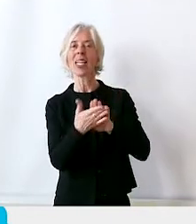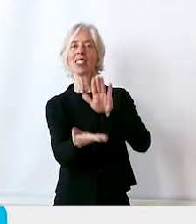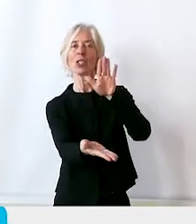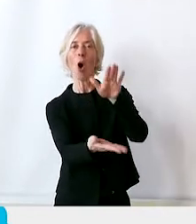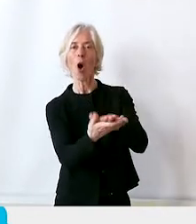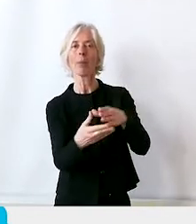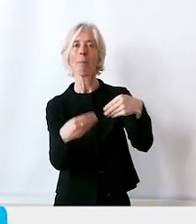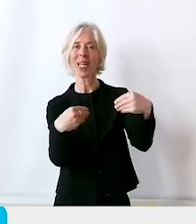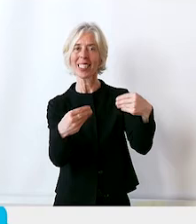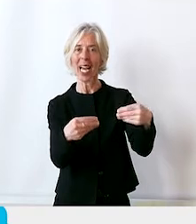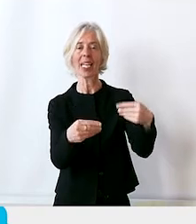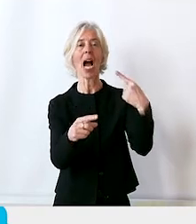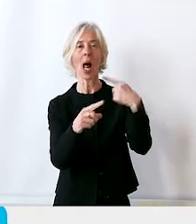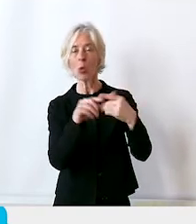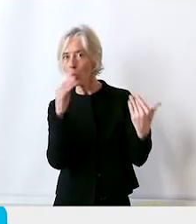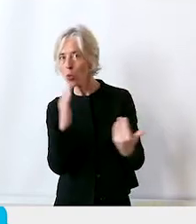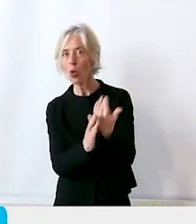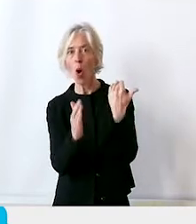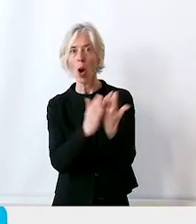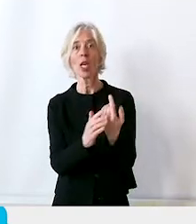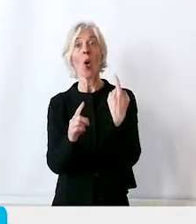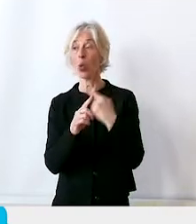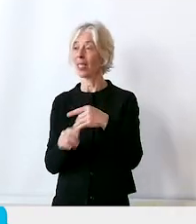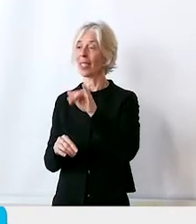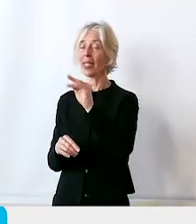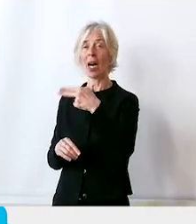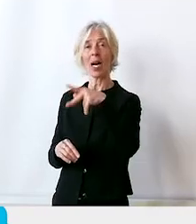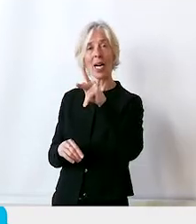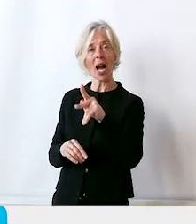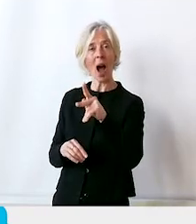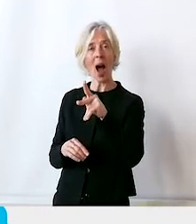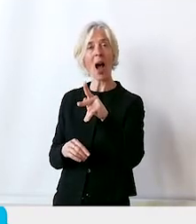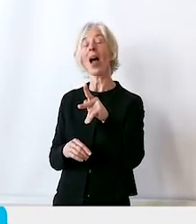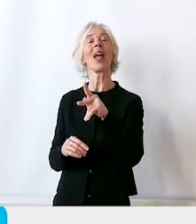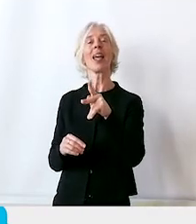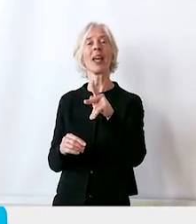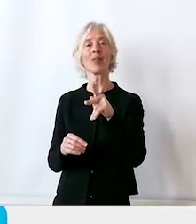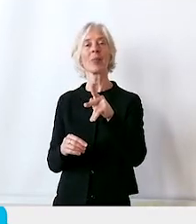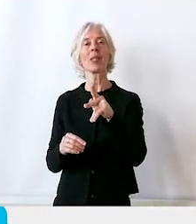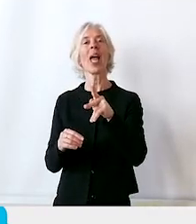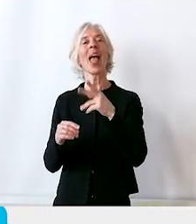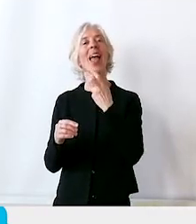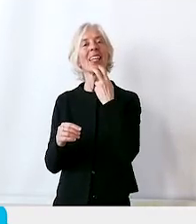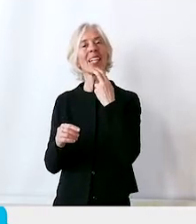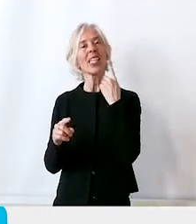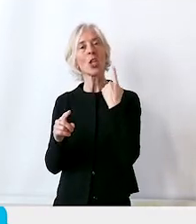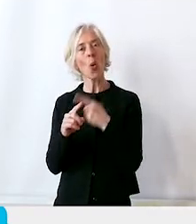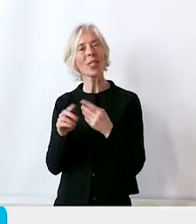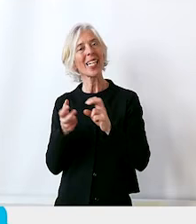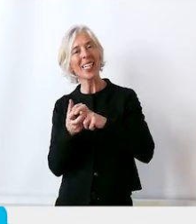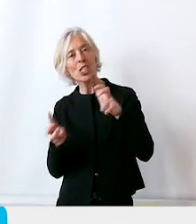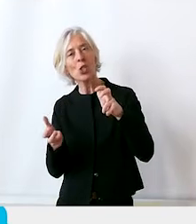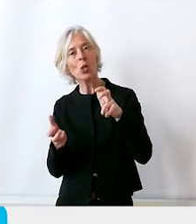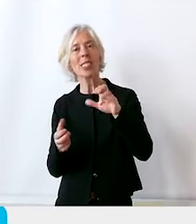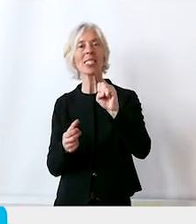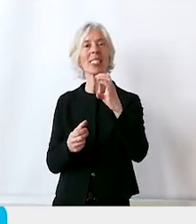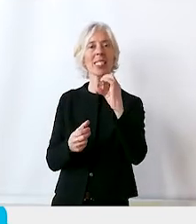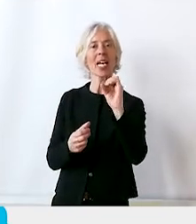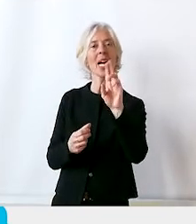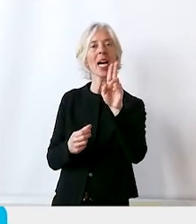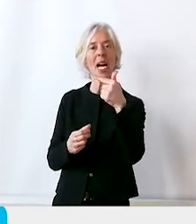Innovation und die IHK Energie- und Ressourcen-Scouts. Das sind Azubis, die zu den Themen Energie-